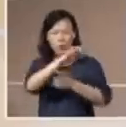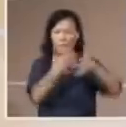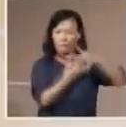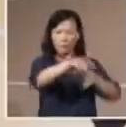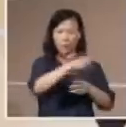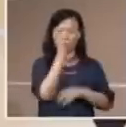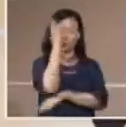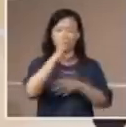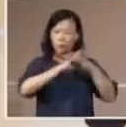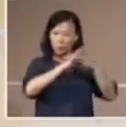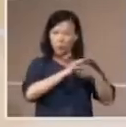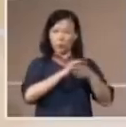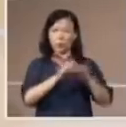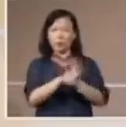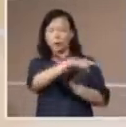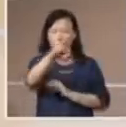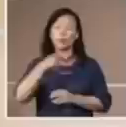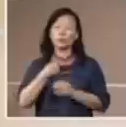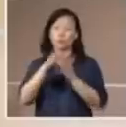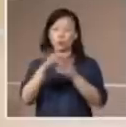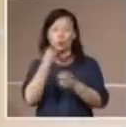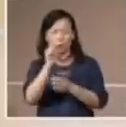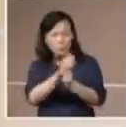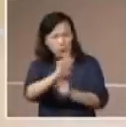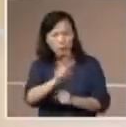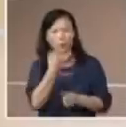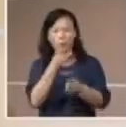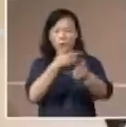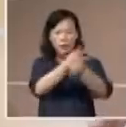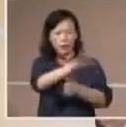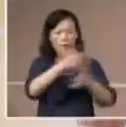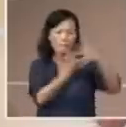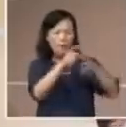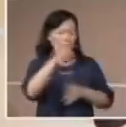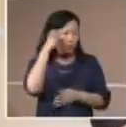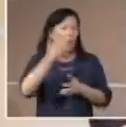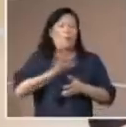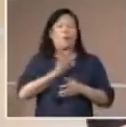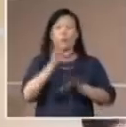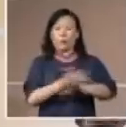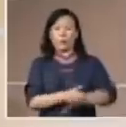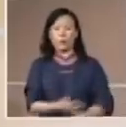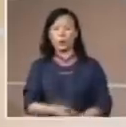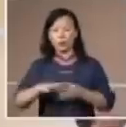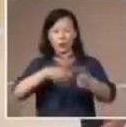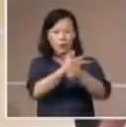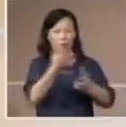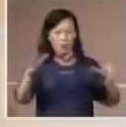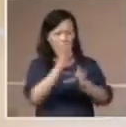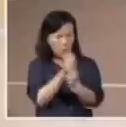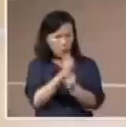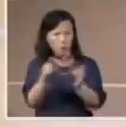国政政府的关系，好，再讲安怎做，一旦未触犯美国政府的利益，跟美国政府合